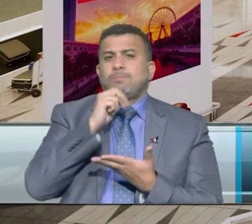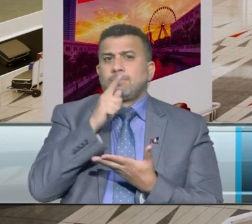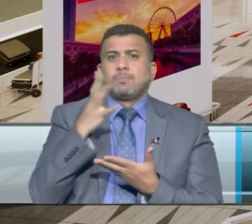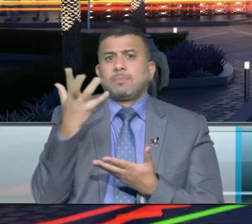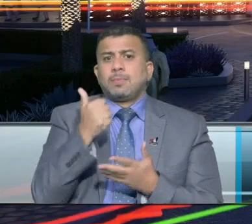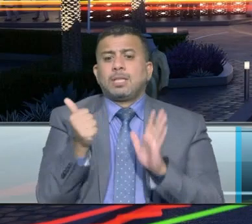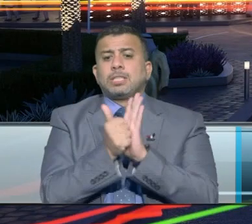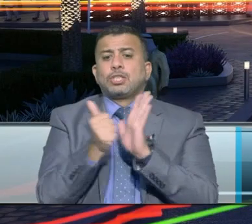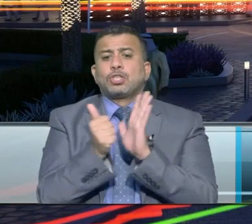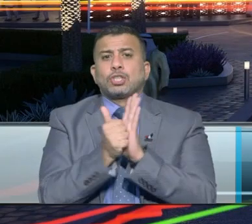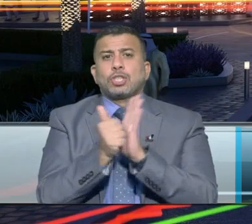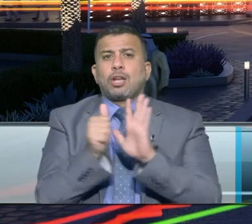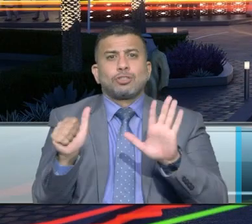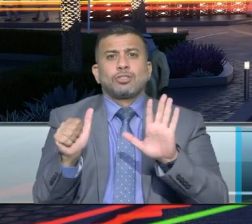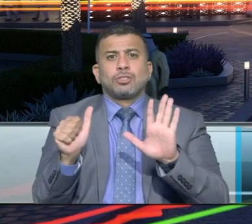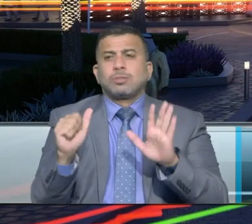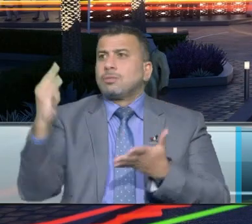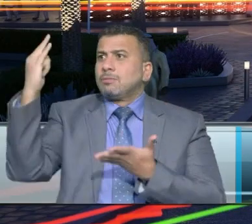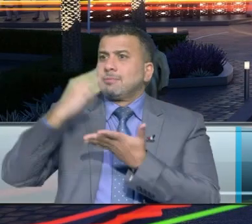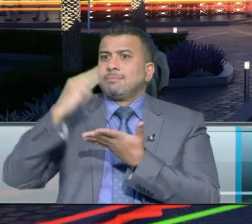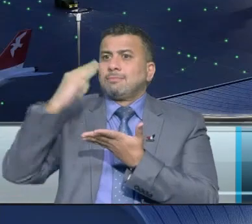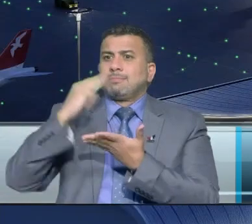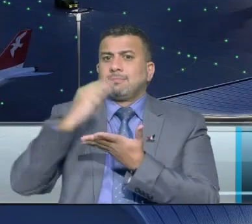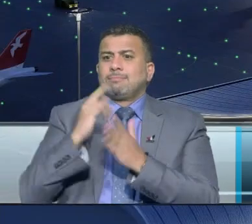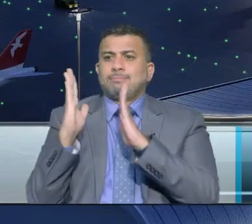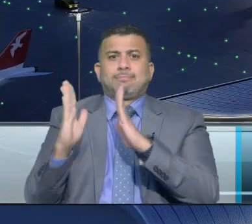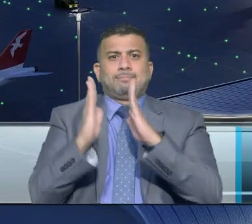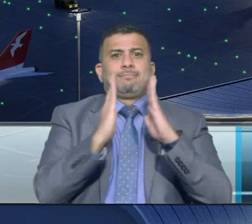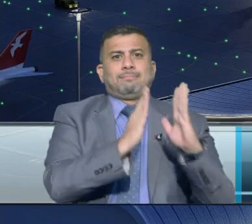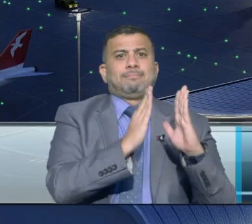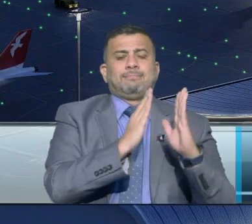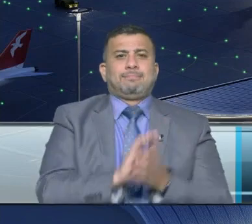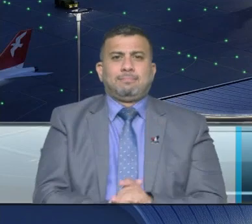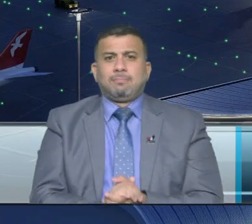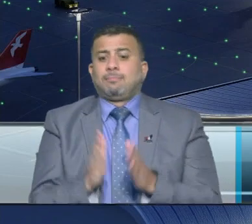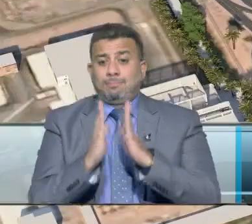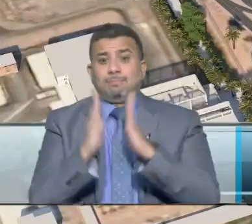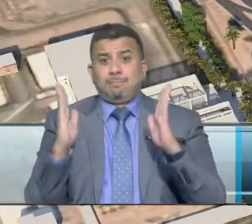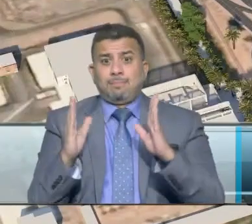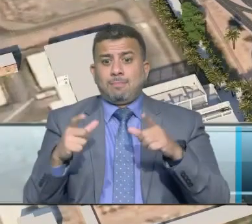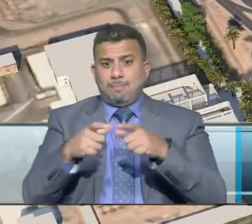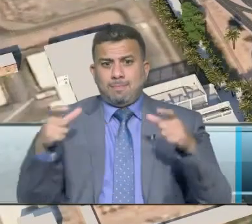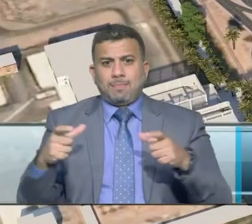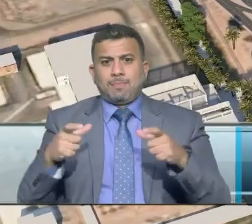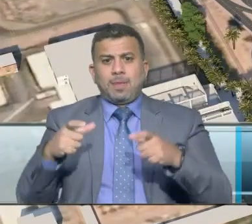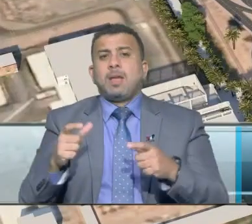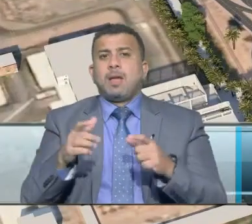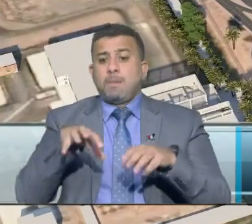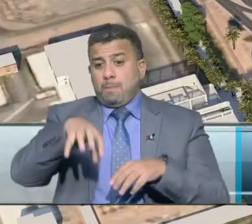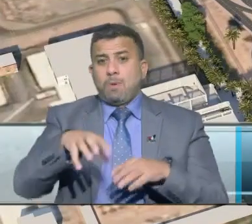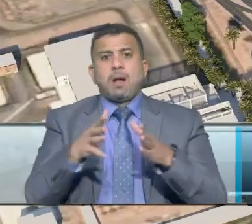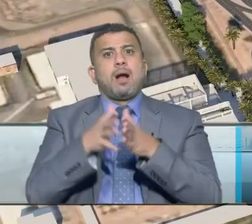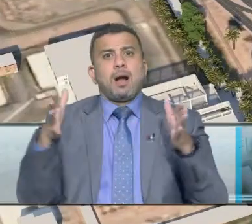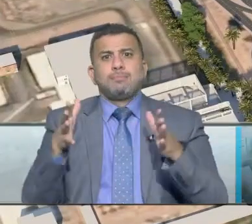استيعاب 16 رحلة في الآن واحد من خلال 8 أحزمة هذه. راح نكبر المواقع اللي هي موقع أكبر